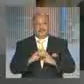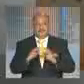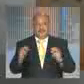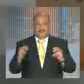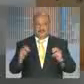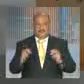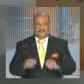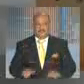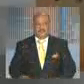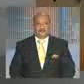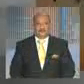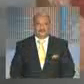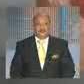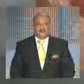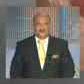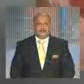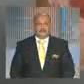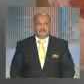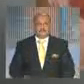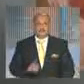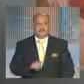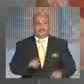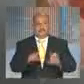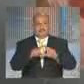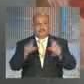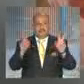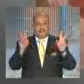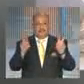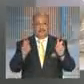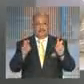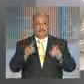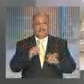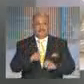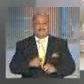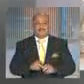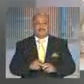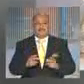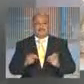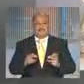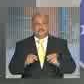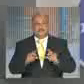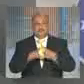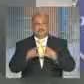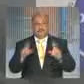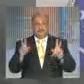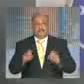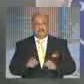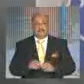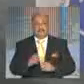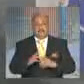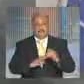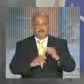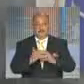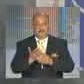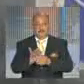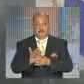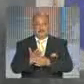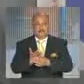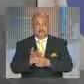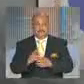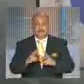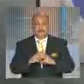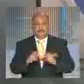الجميع. وتفاديا للتأثيرات السلبية للبكتيريا الاستشفائية على صحة المرضى والعاملين بالمؤسسات